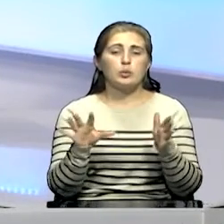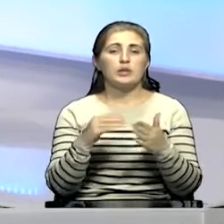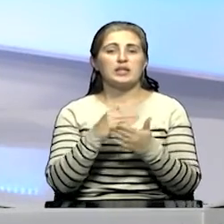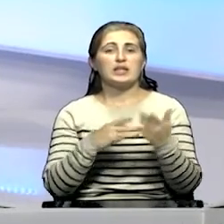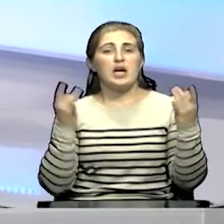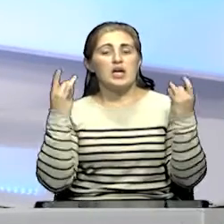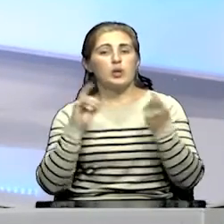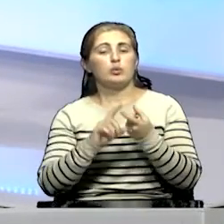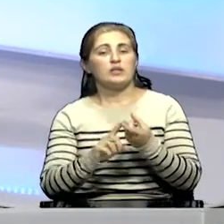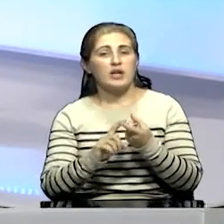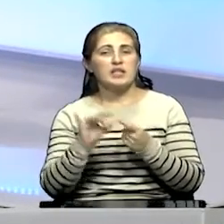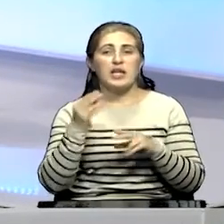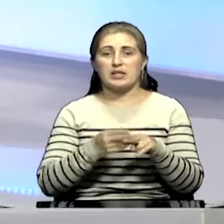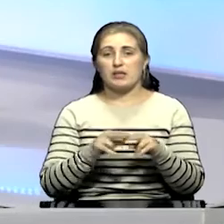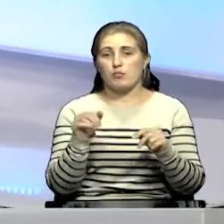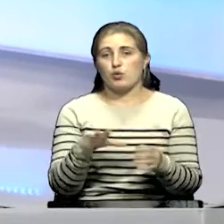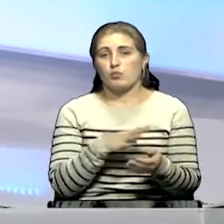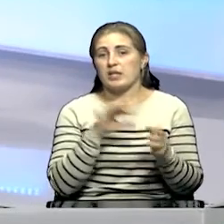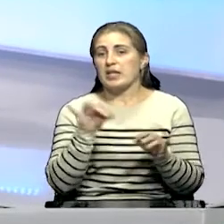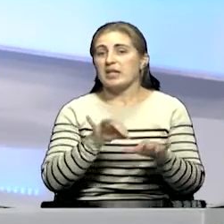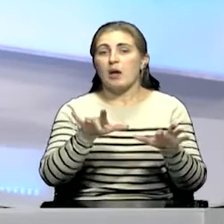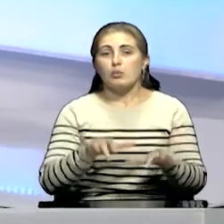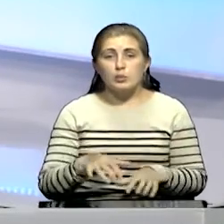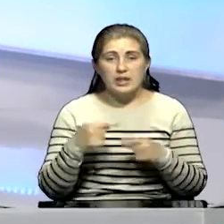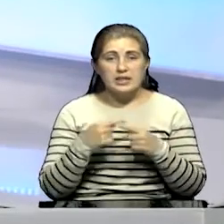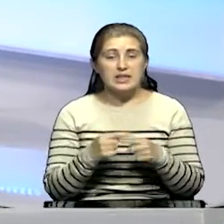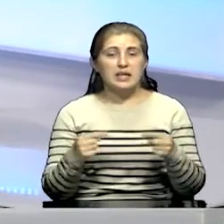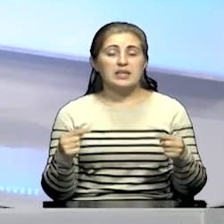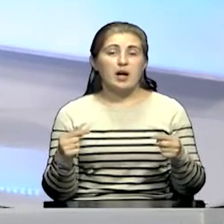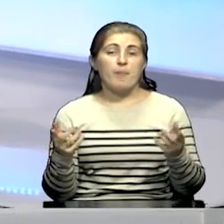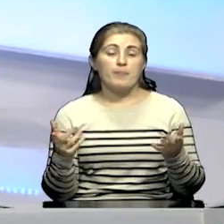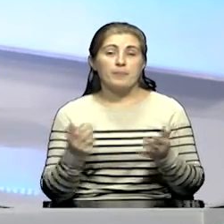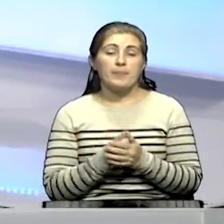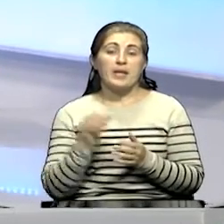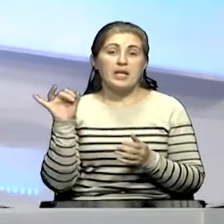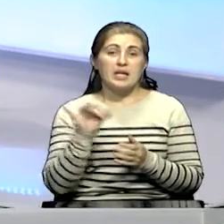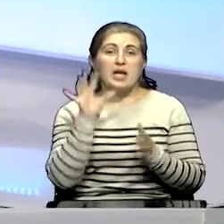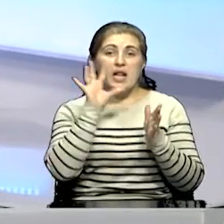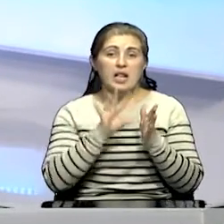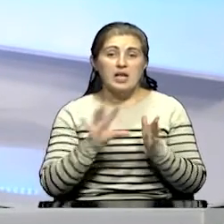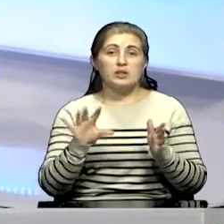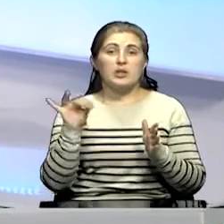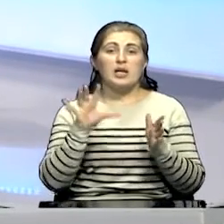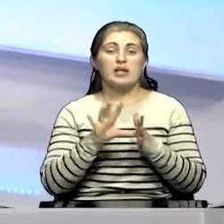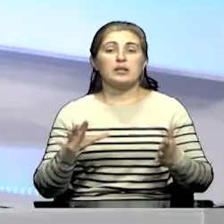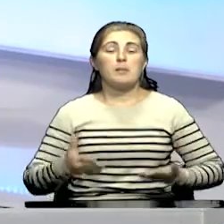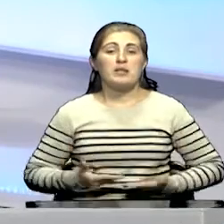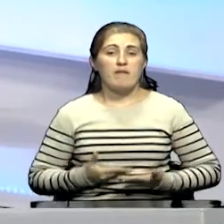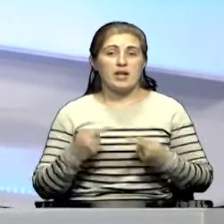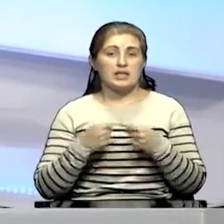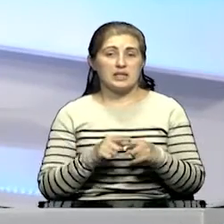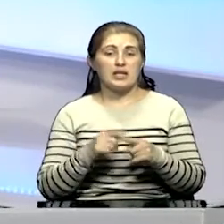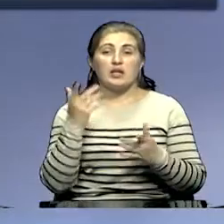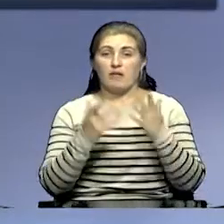радиосвязи это может быть и и компьютерная техника и и и vectra электробытовая техника наверняка